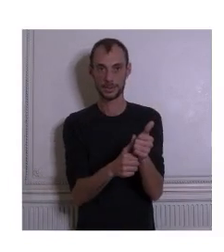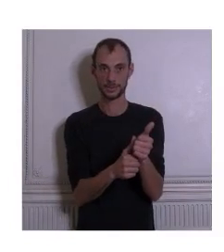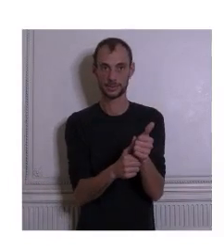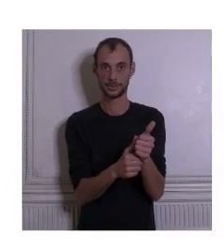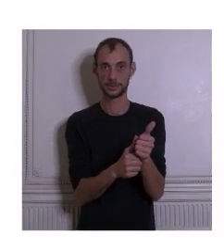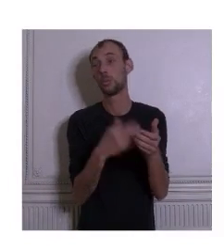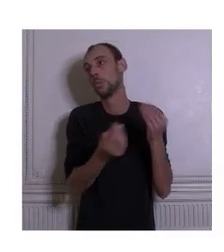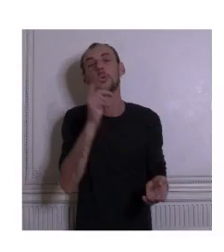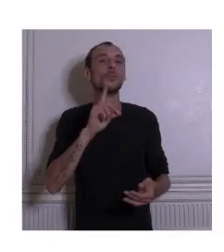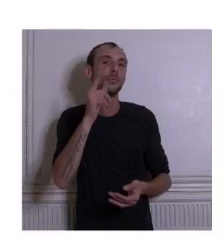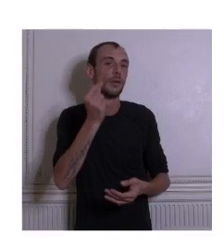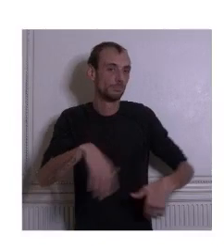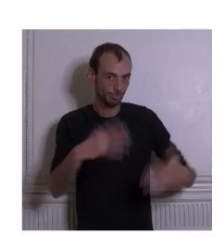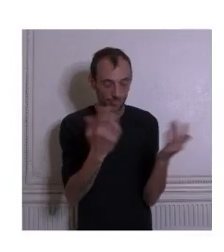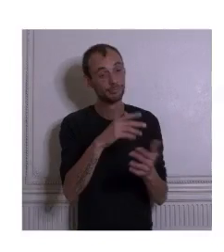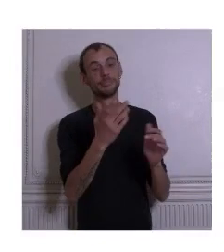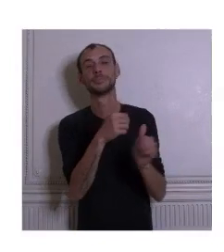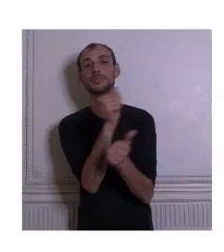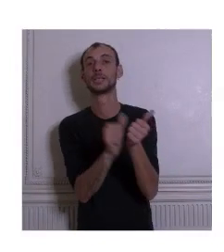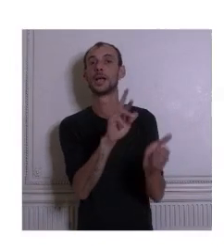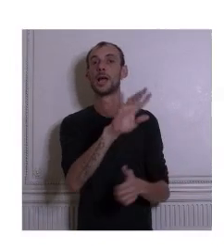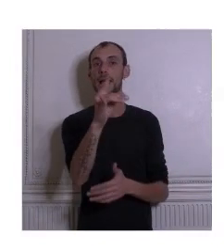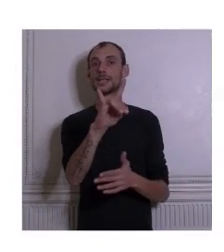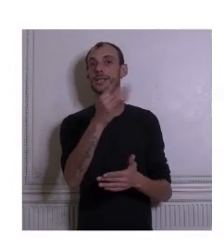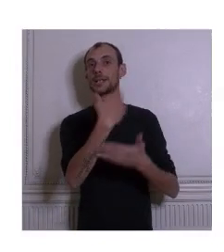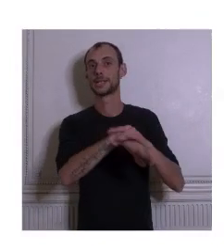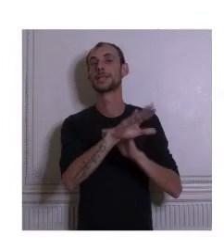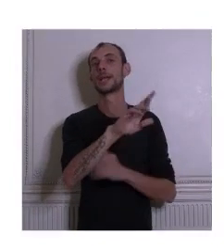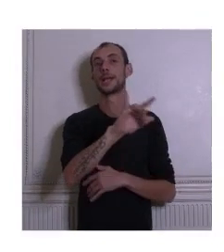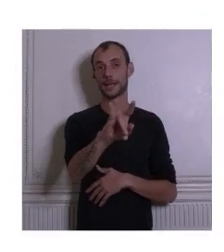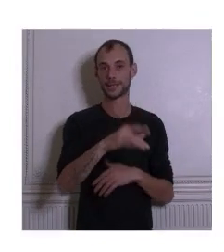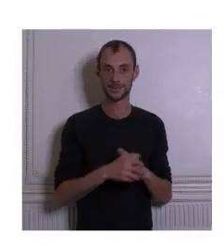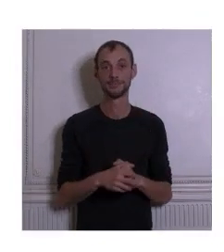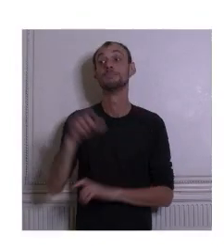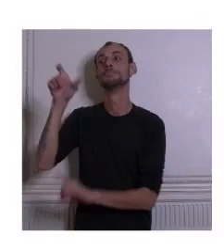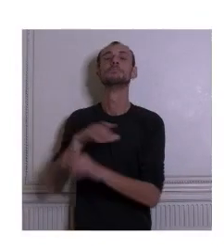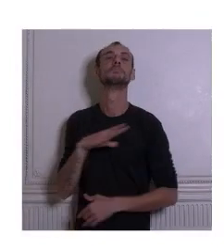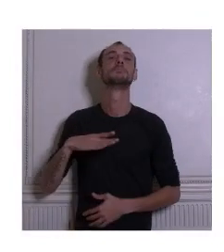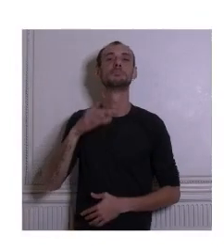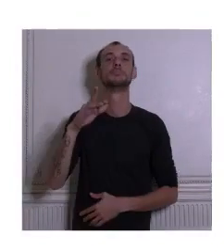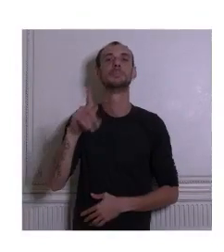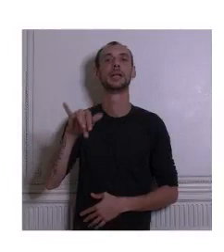d'une assistante administrative au Forum des arts et de la culture et au service culturel.